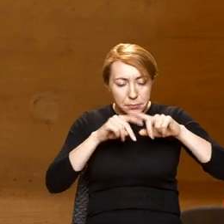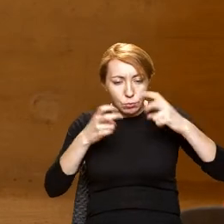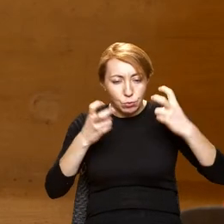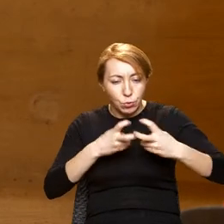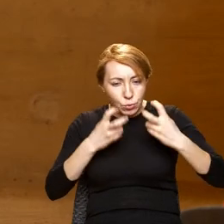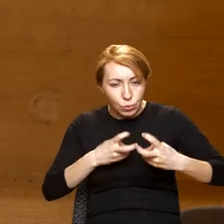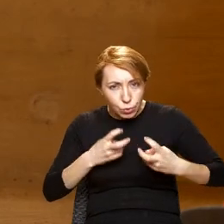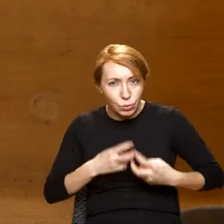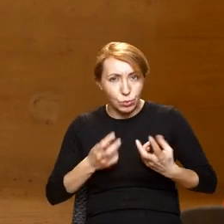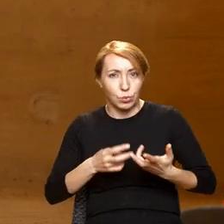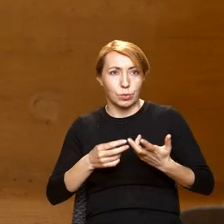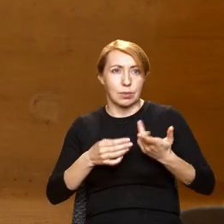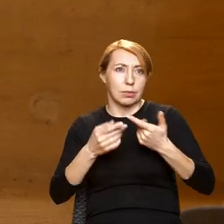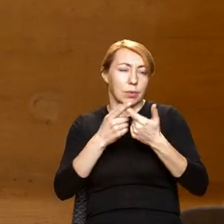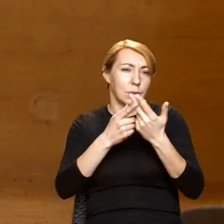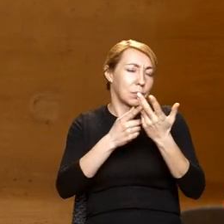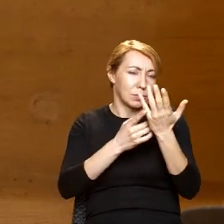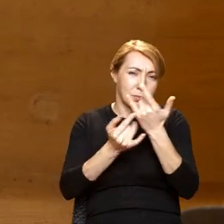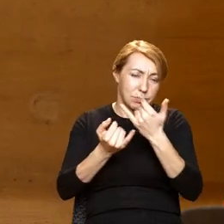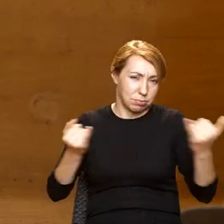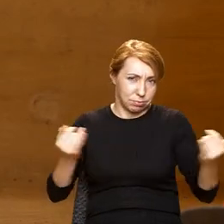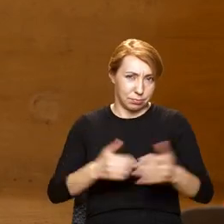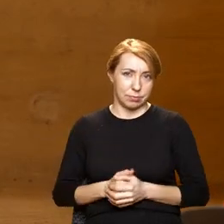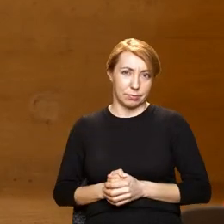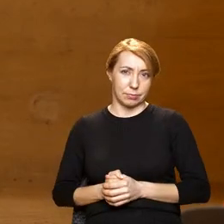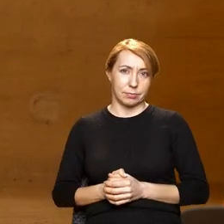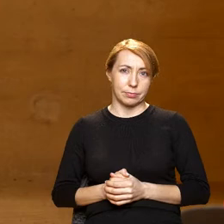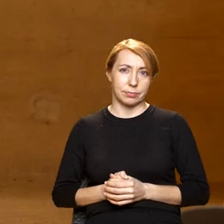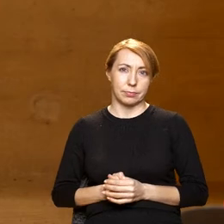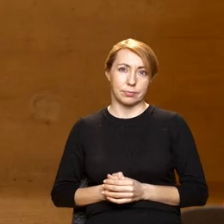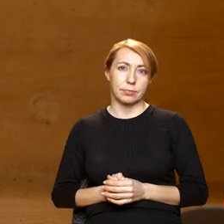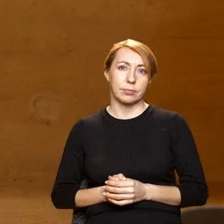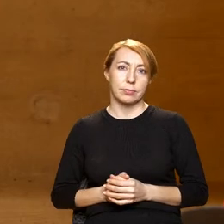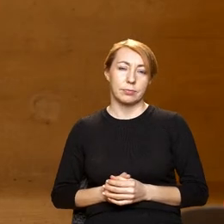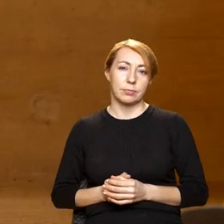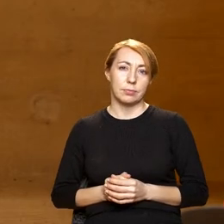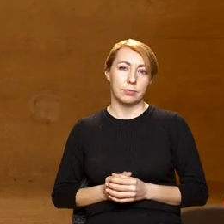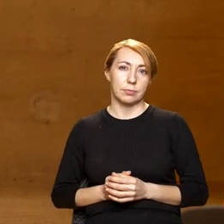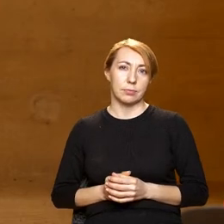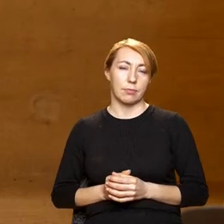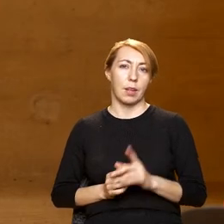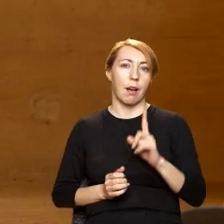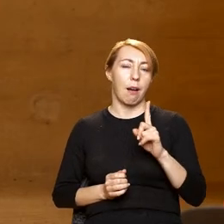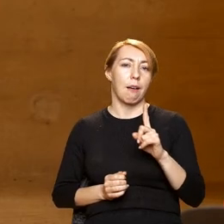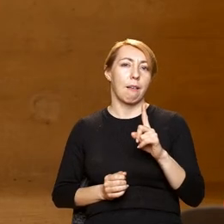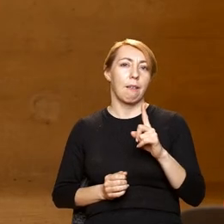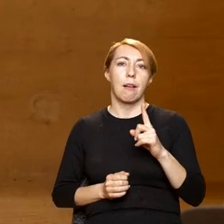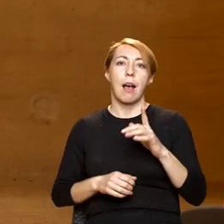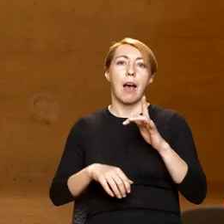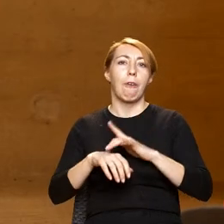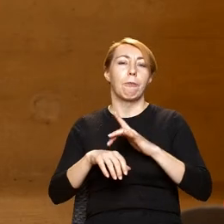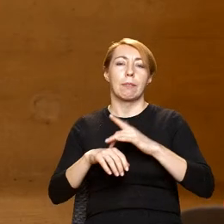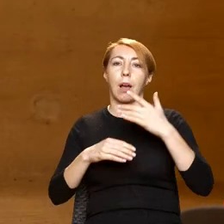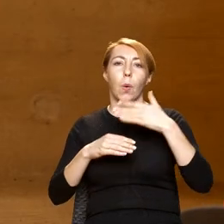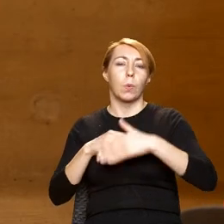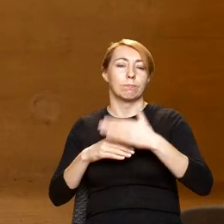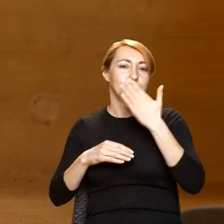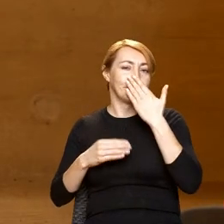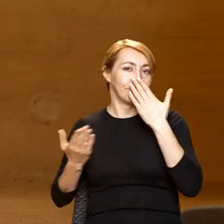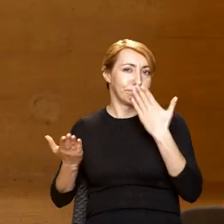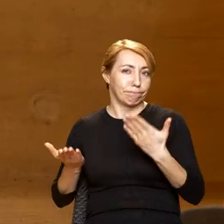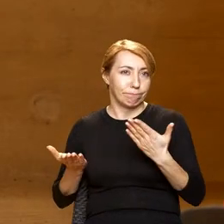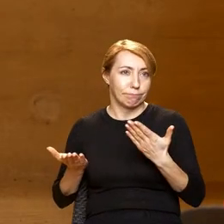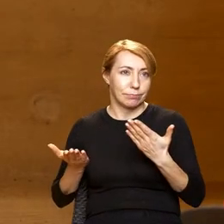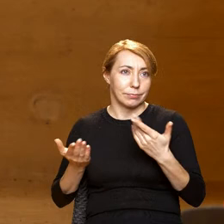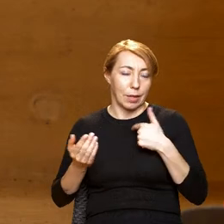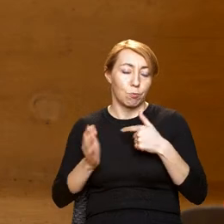wnikliwości, można jeszcze inne ości wymieniać. Natomiast powiedzmy o tym efekcie ostatecznym. Na to wskazałem